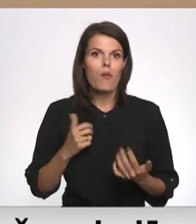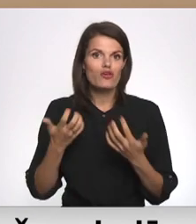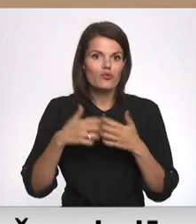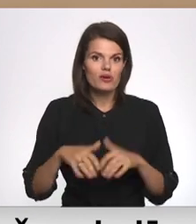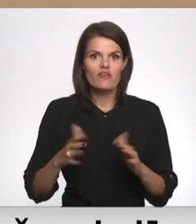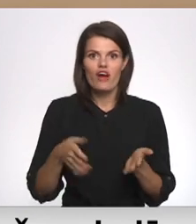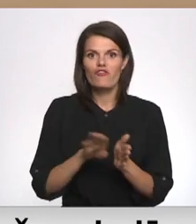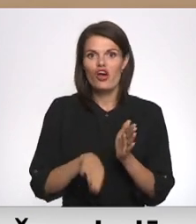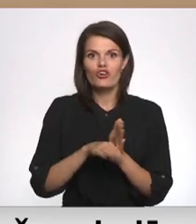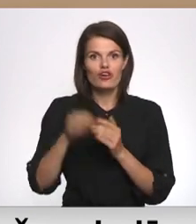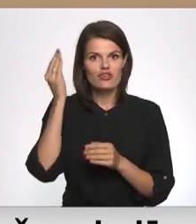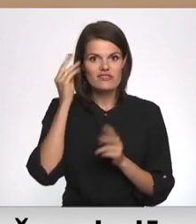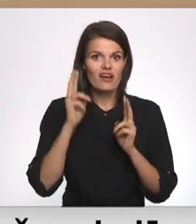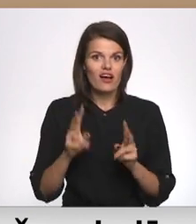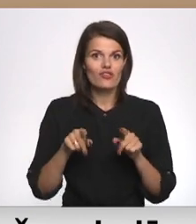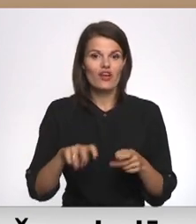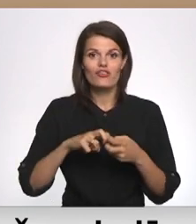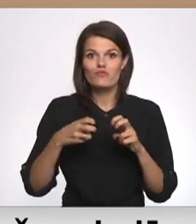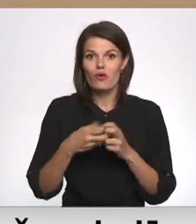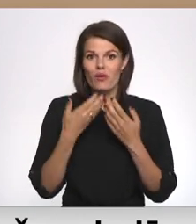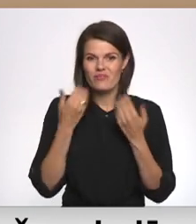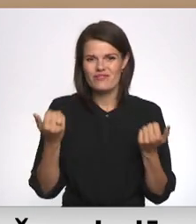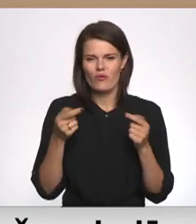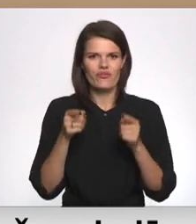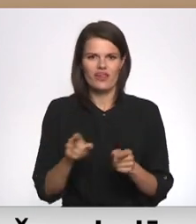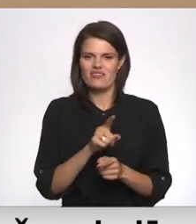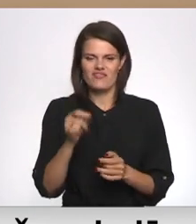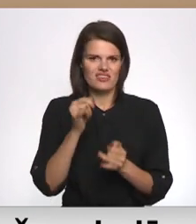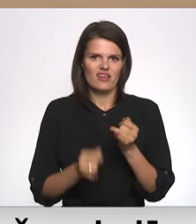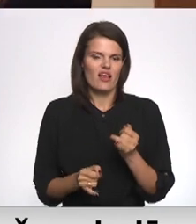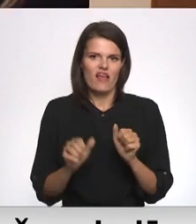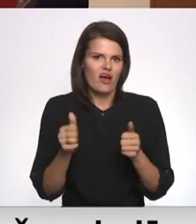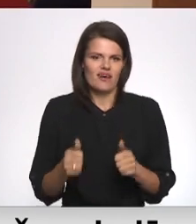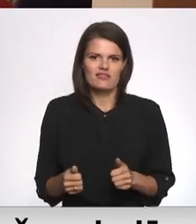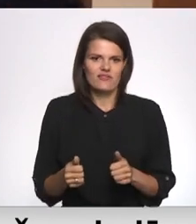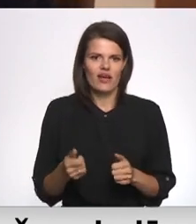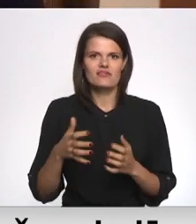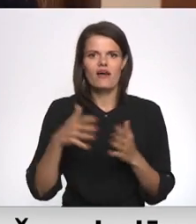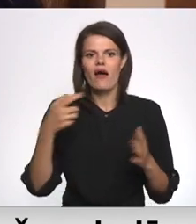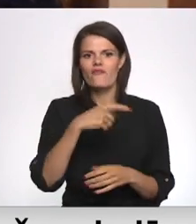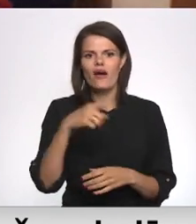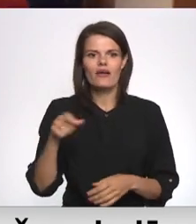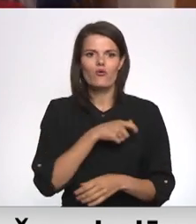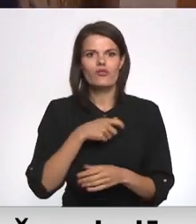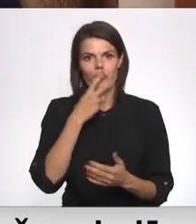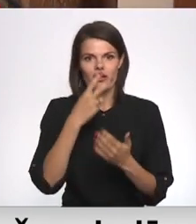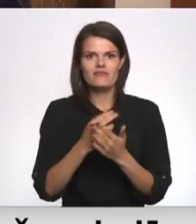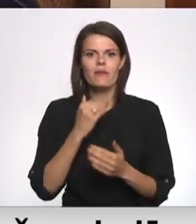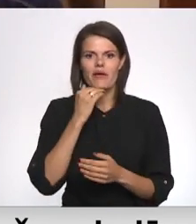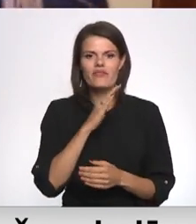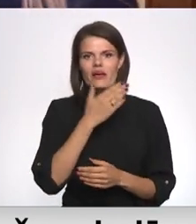vai vienkārši izlikties, ka šādas problēmas nepastāv, tas ir vissliktākais veids. Vairāku deputātu ieskatā